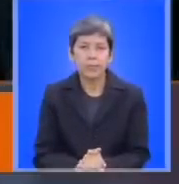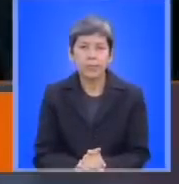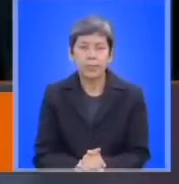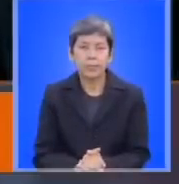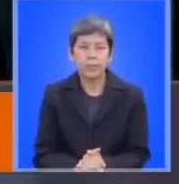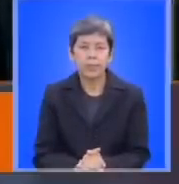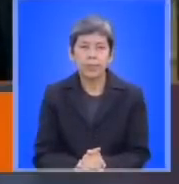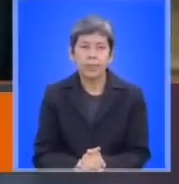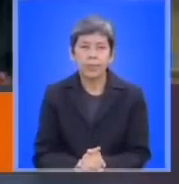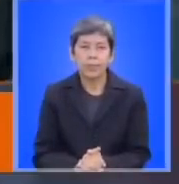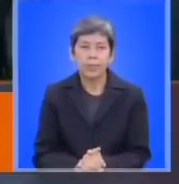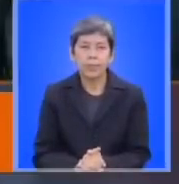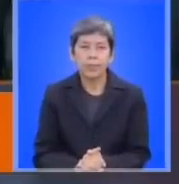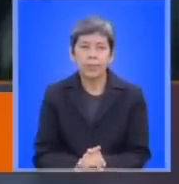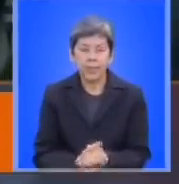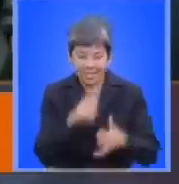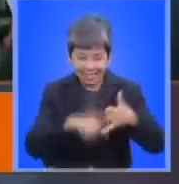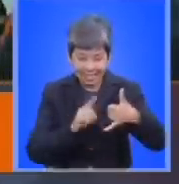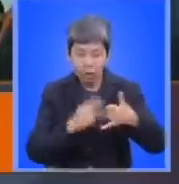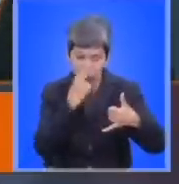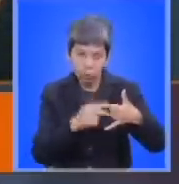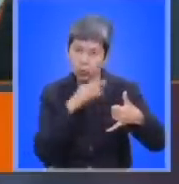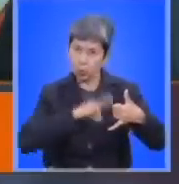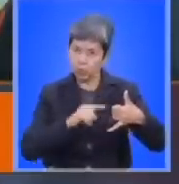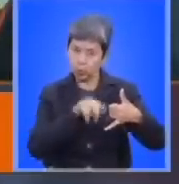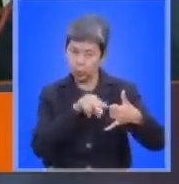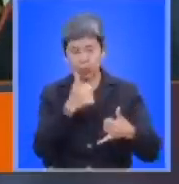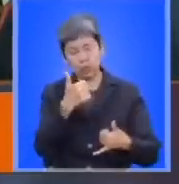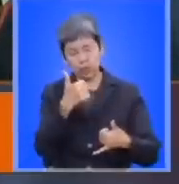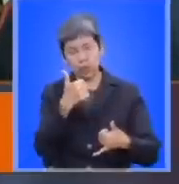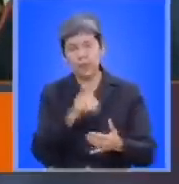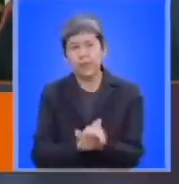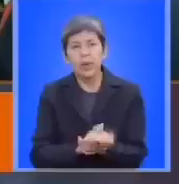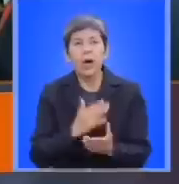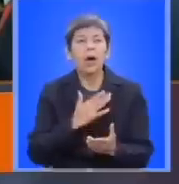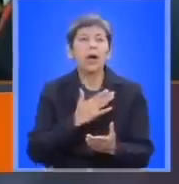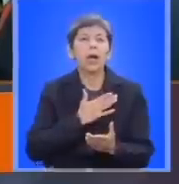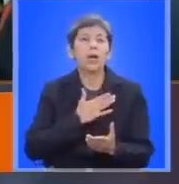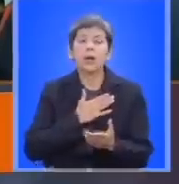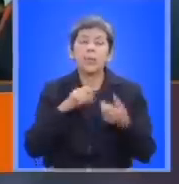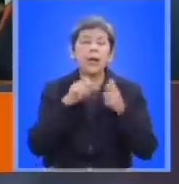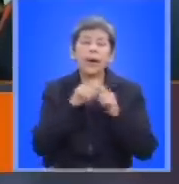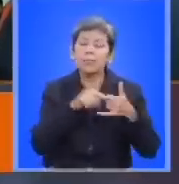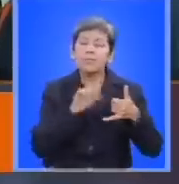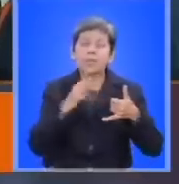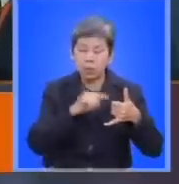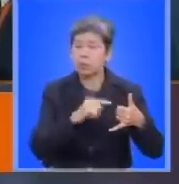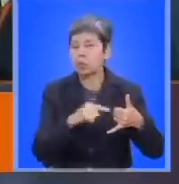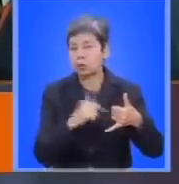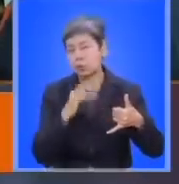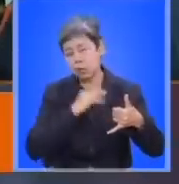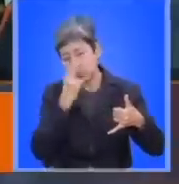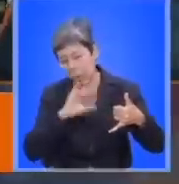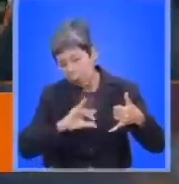คือจริงๆเคสนี้อาการดีมากนะครับเลยไม่ได้เป็นประเด็นอะไรนะครับอาการ